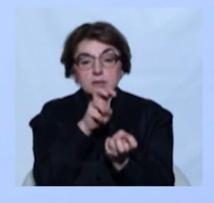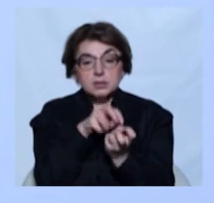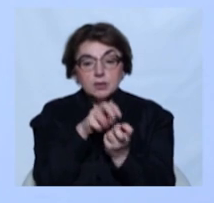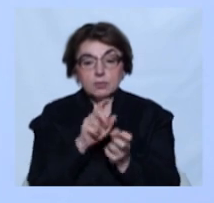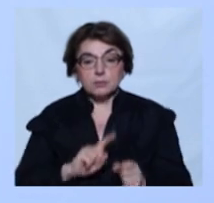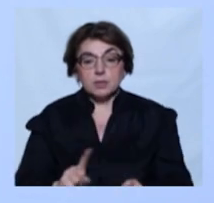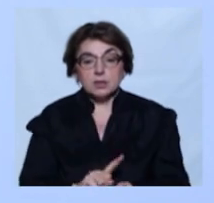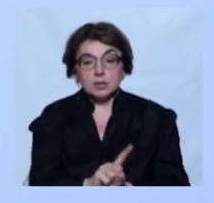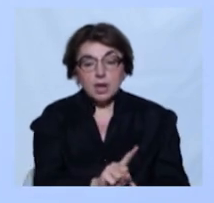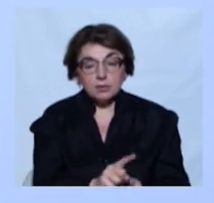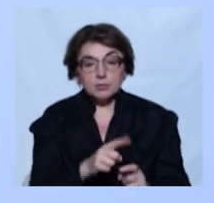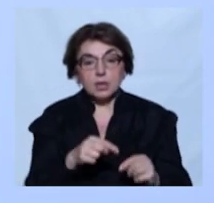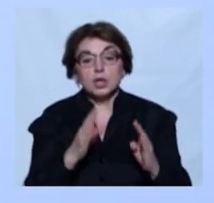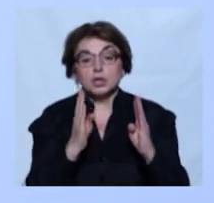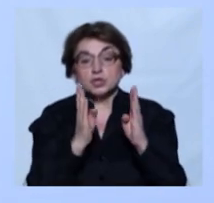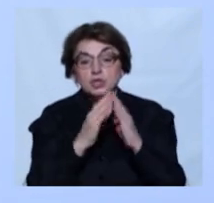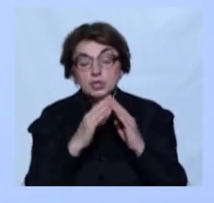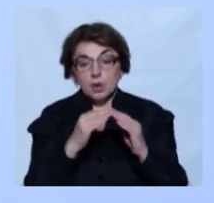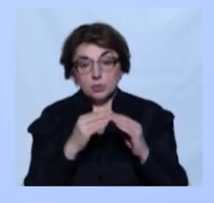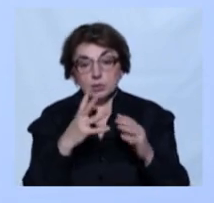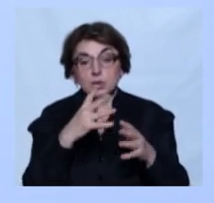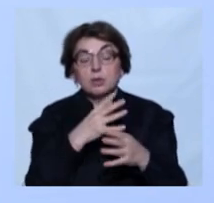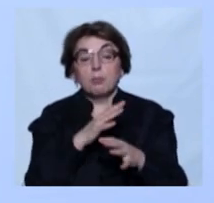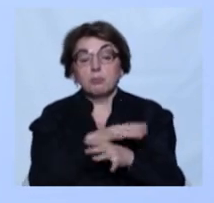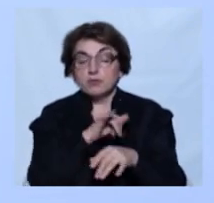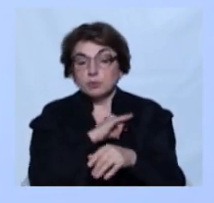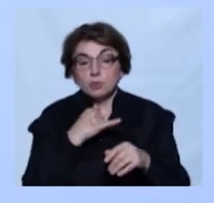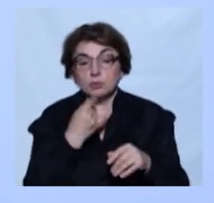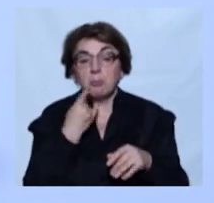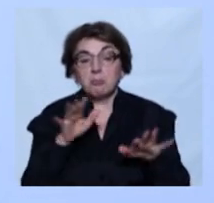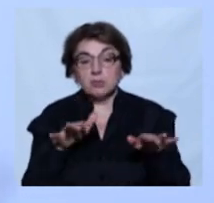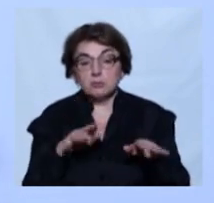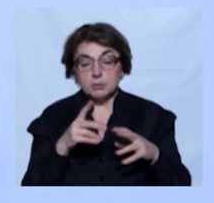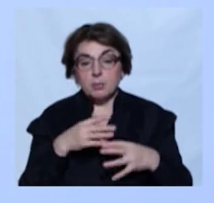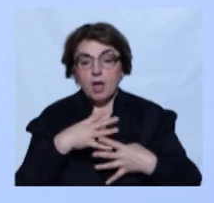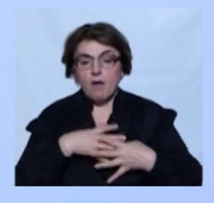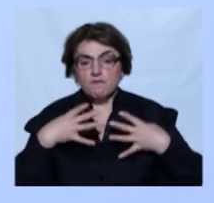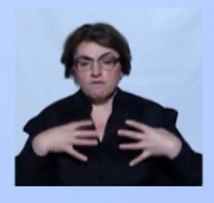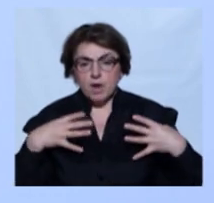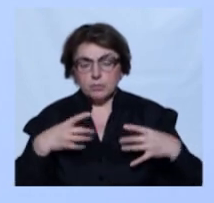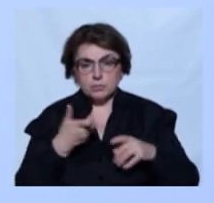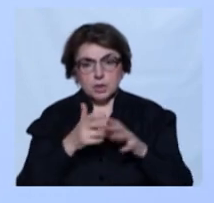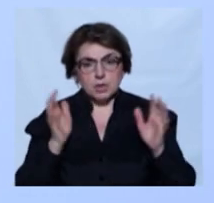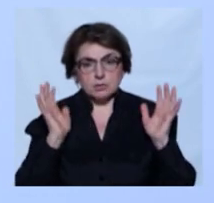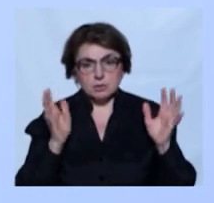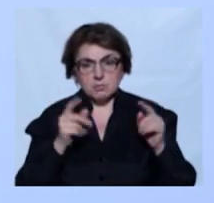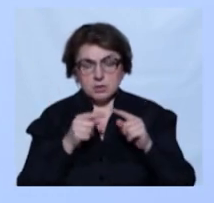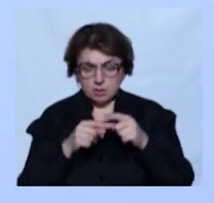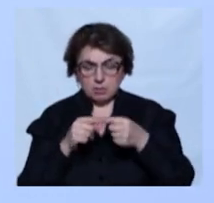თაგვებს და ზოგჯერ შინაურ ფრინველებსაც. ვეფხვი, თქვენ იცით, დიდი, საკმაოდ დიდი ზომის ცხოველია და აქვს